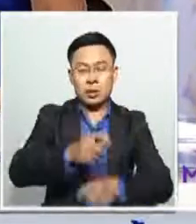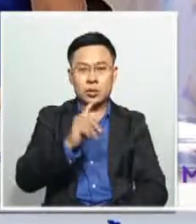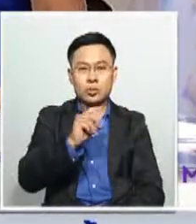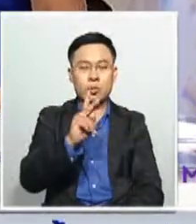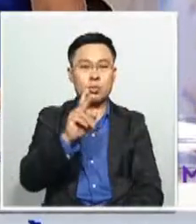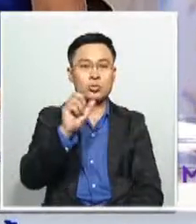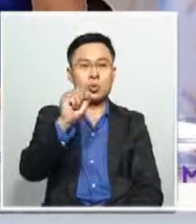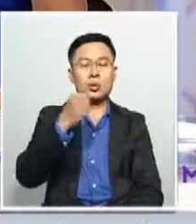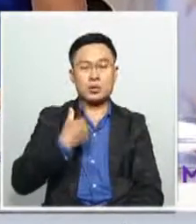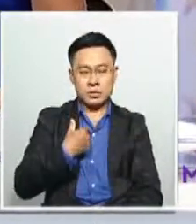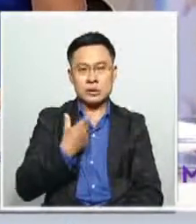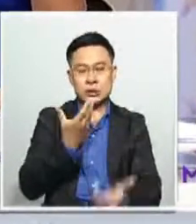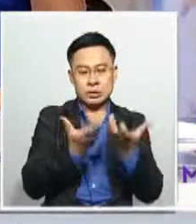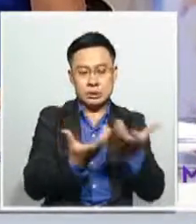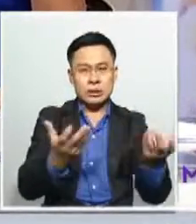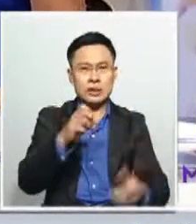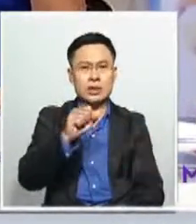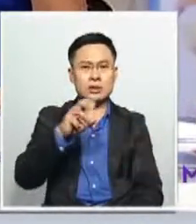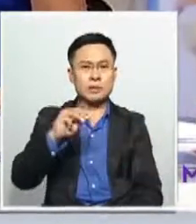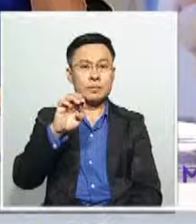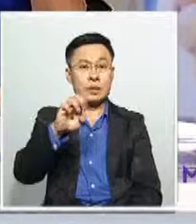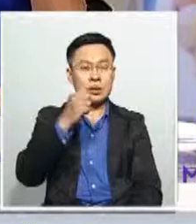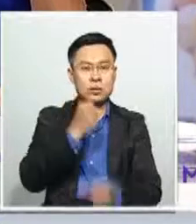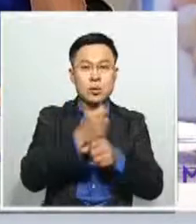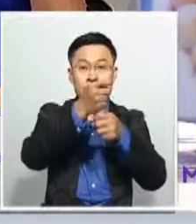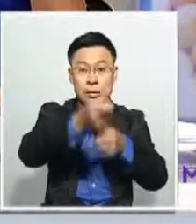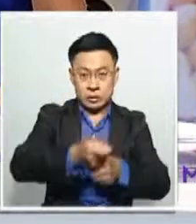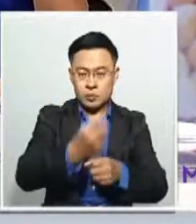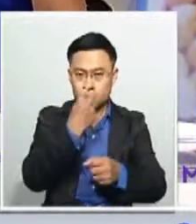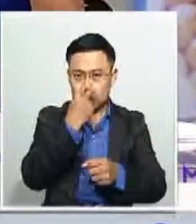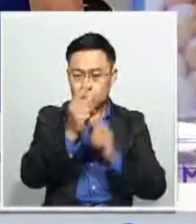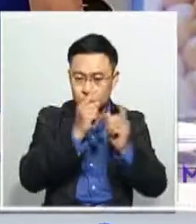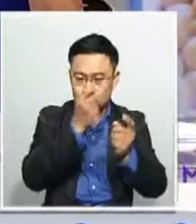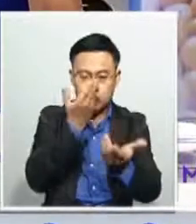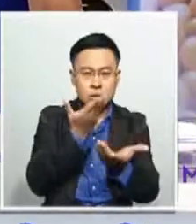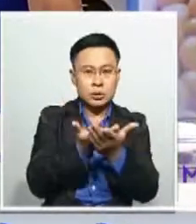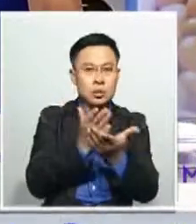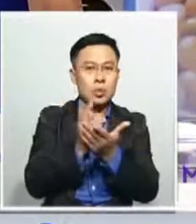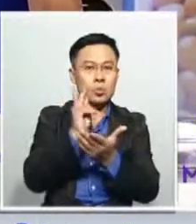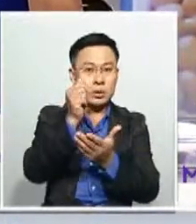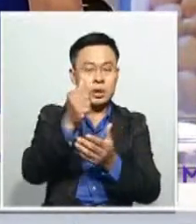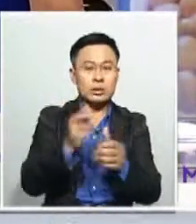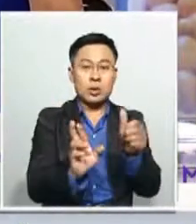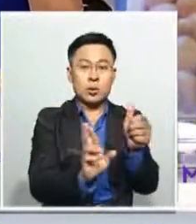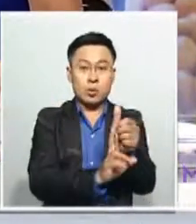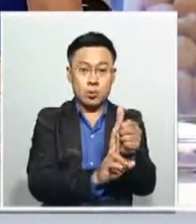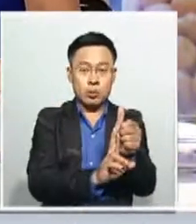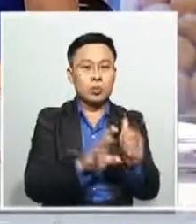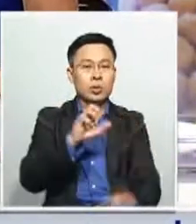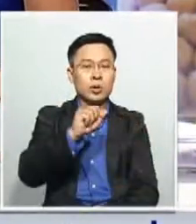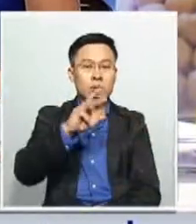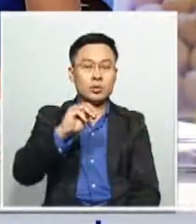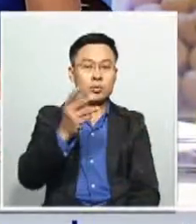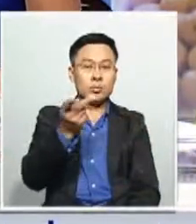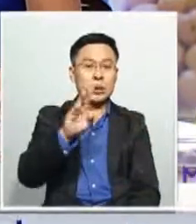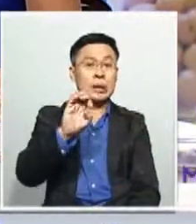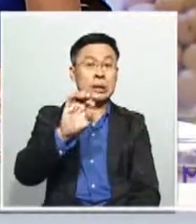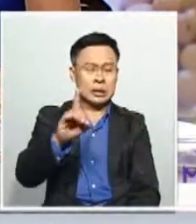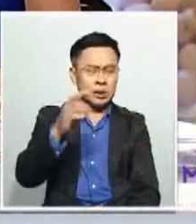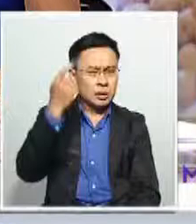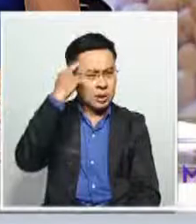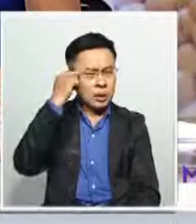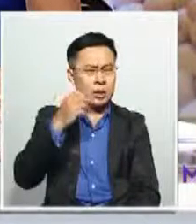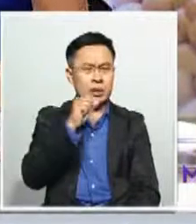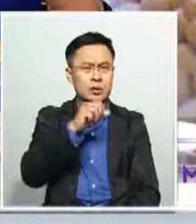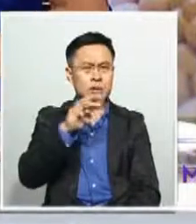ามีสินเชื่อ SME เกษตรSME เกษตรเนี่ยนะครับรองนายกสมคิดเนี่ยต ้ องการให้SME